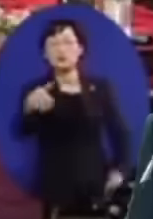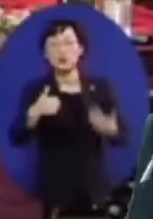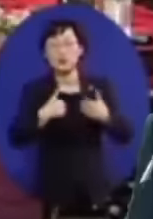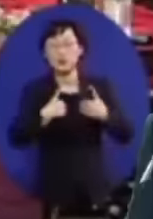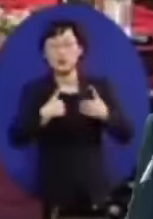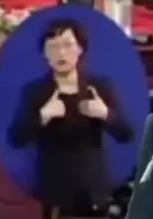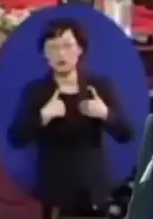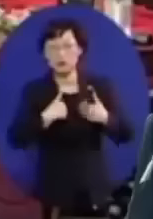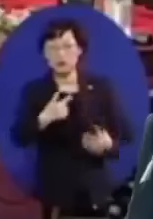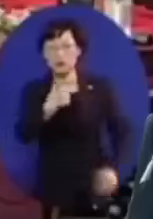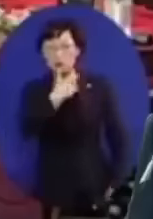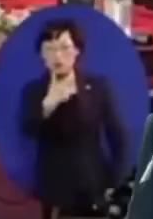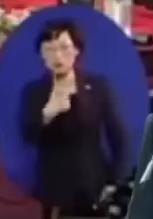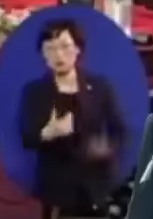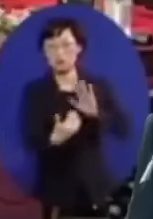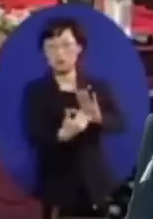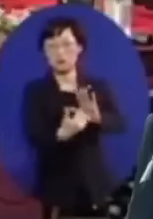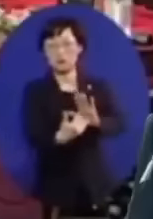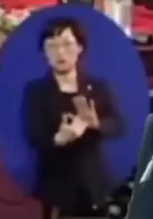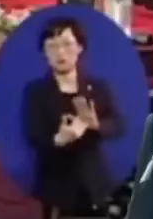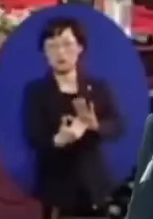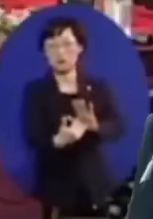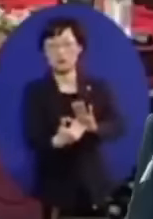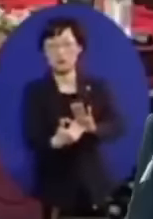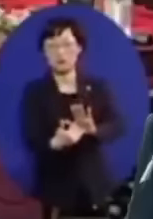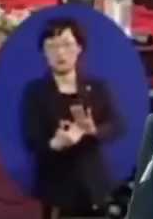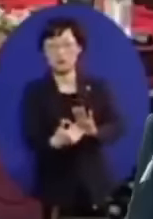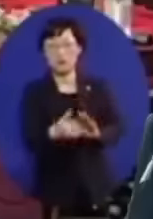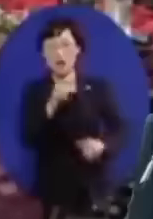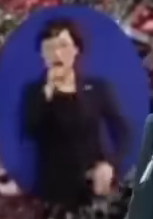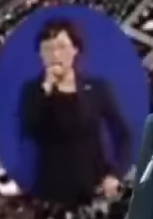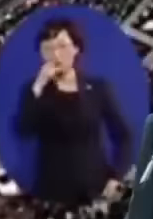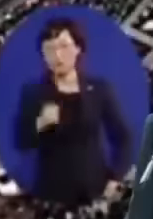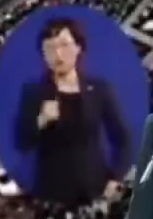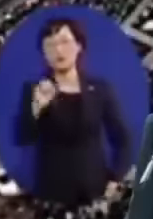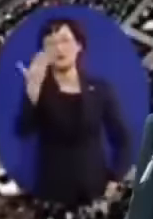총탄을 막아주는 방패가 되는 것입니다.